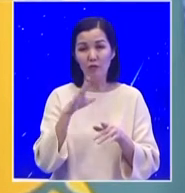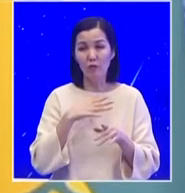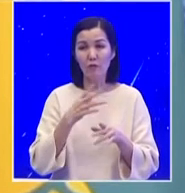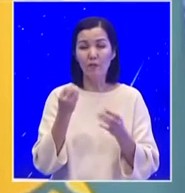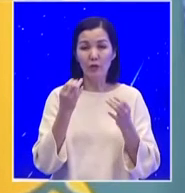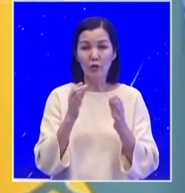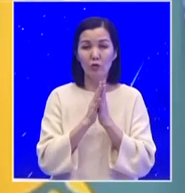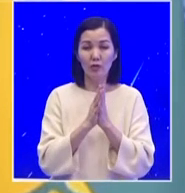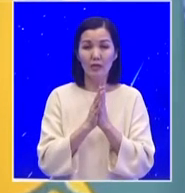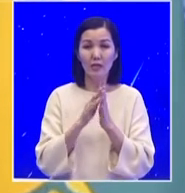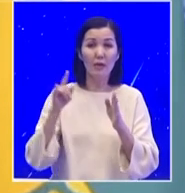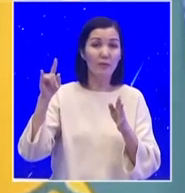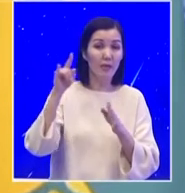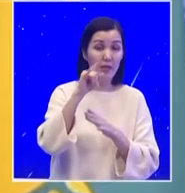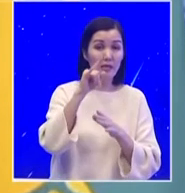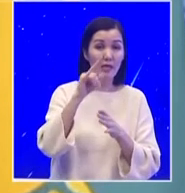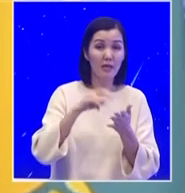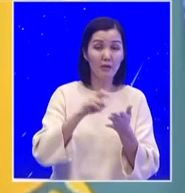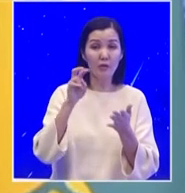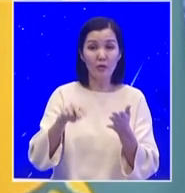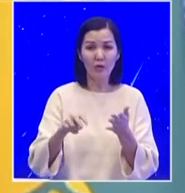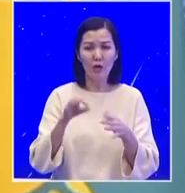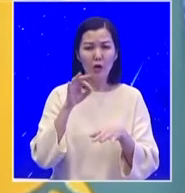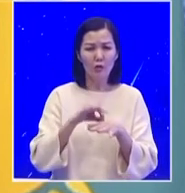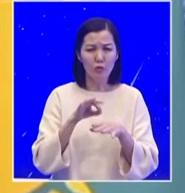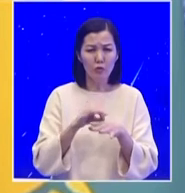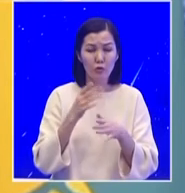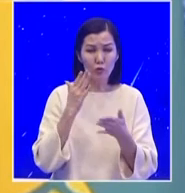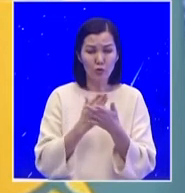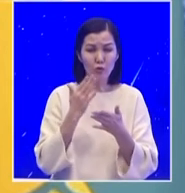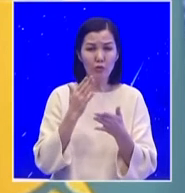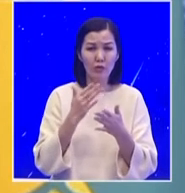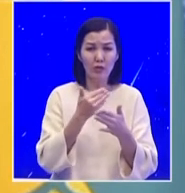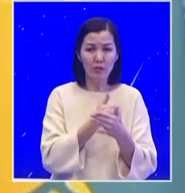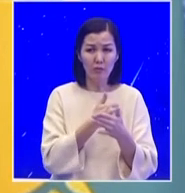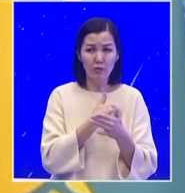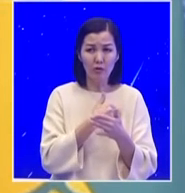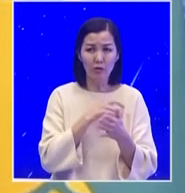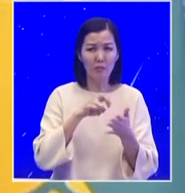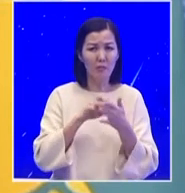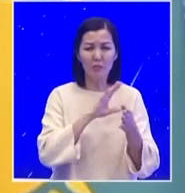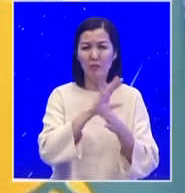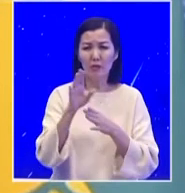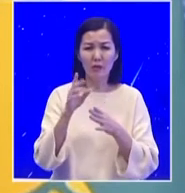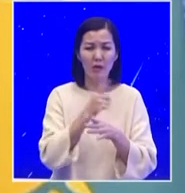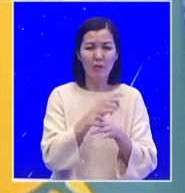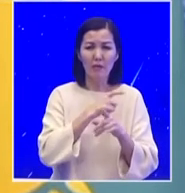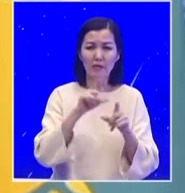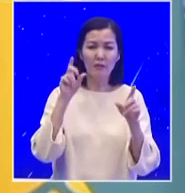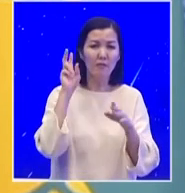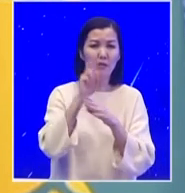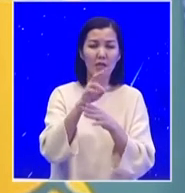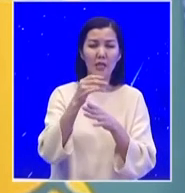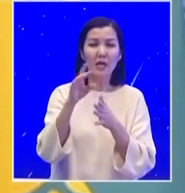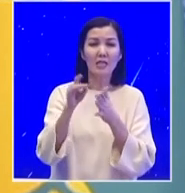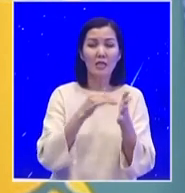раз, прилетели из-за границы и чувствуете температуру, не пишите в соцсетях, не ходите по всем поликлиникам,